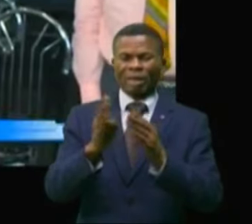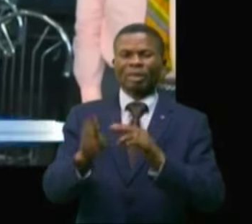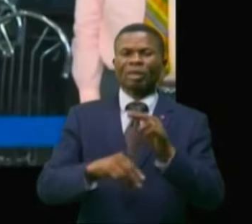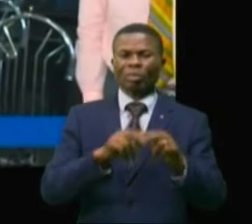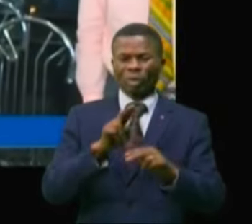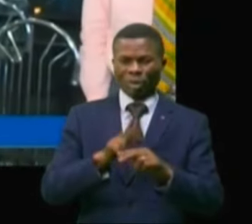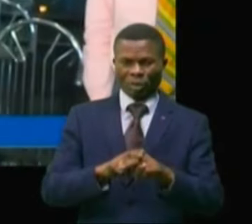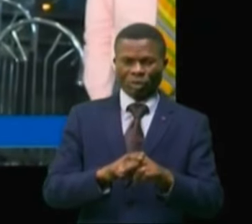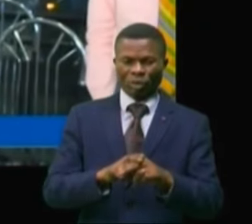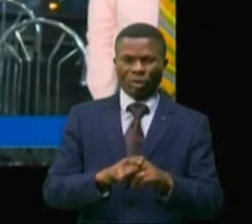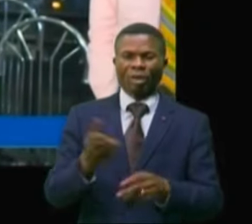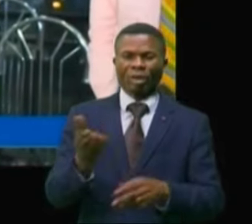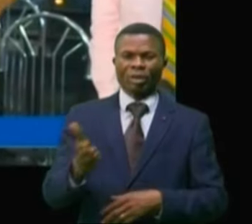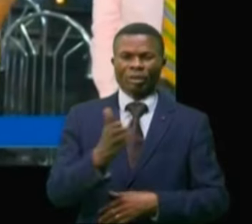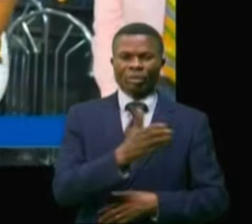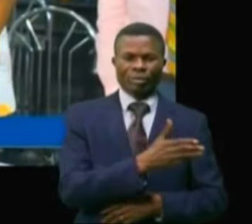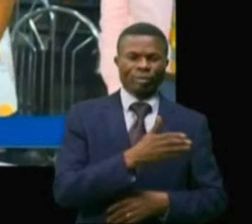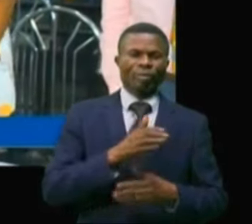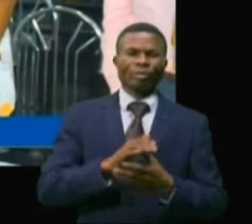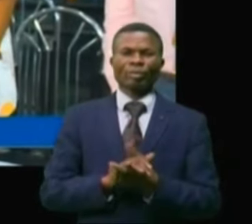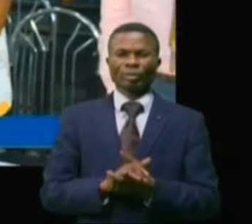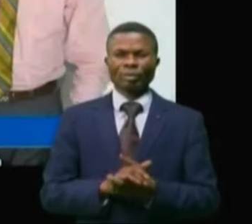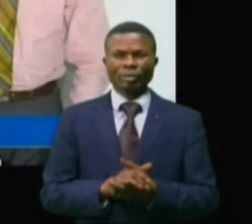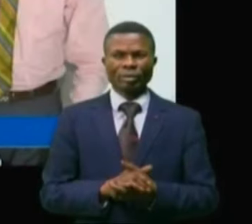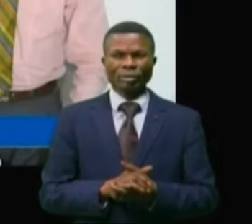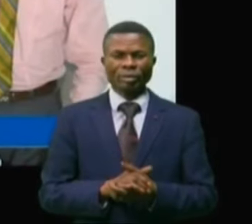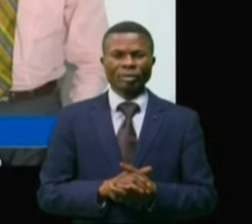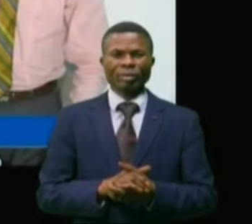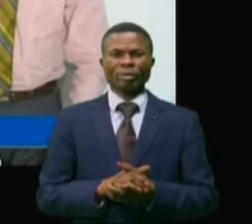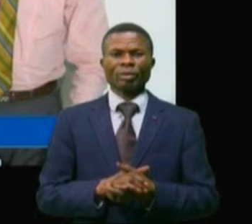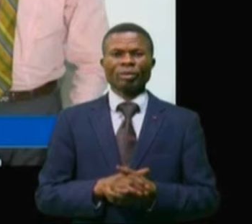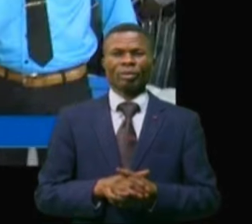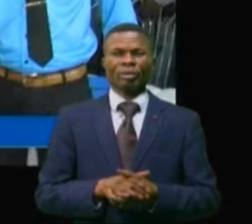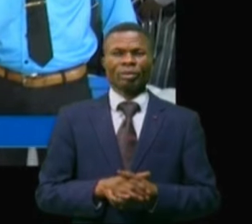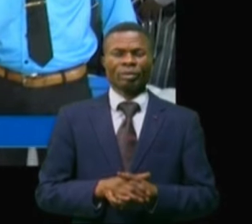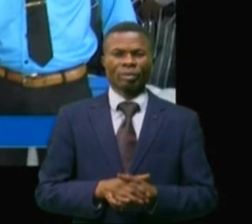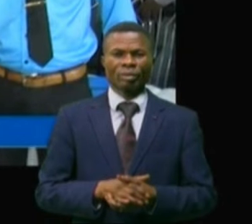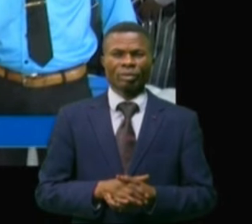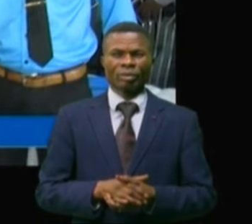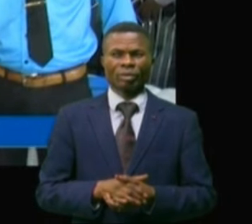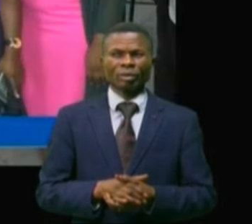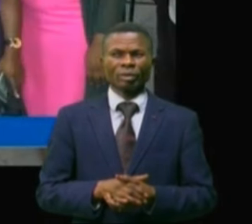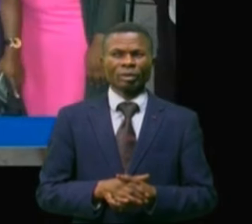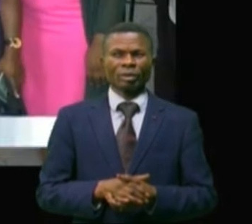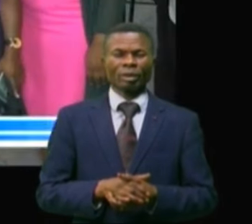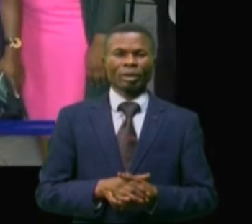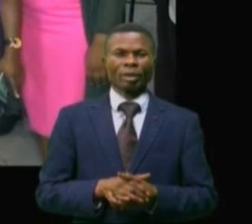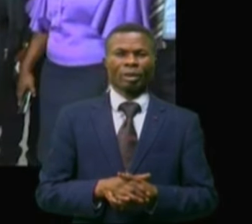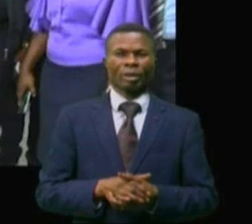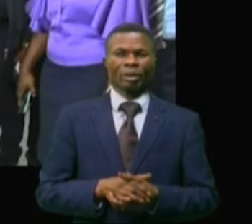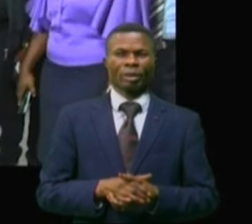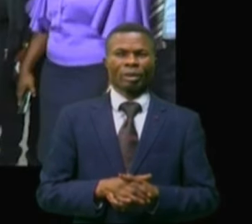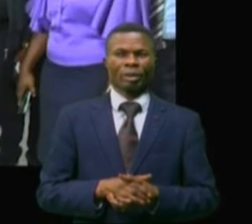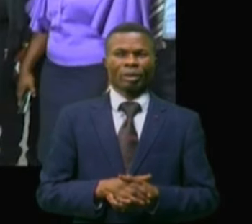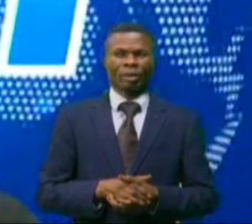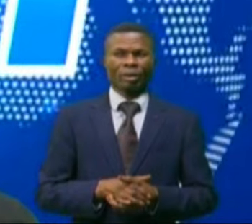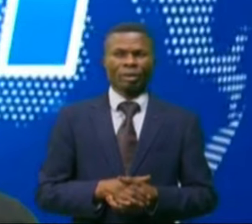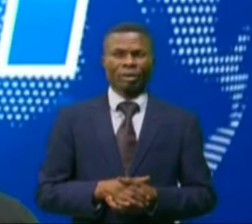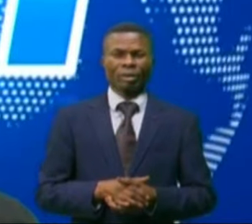Le patriarche a enfin béni la Jeanne d'Arc de Bolomba avant la clôture de la cérémonie par des photos de